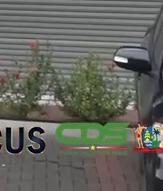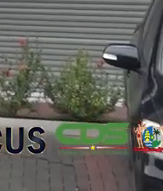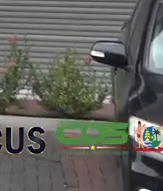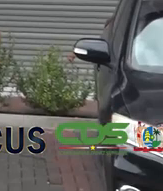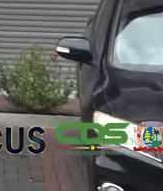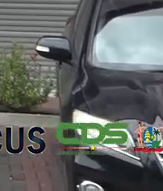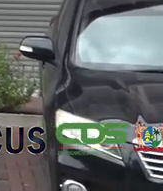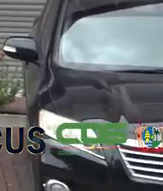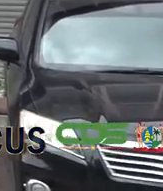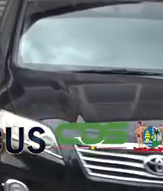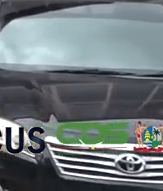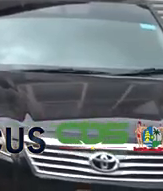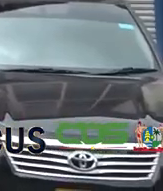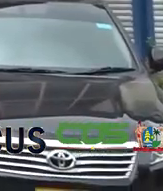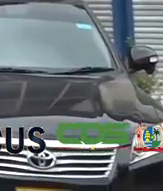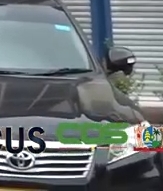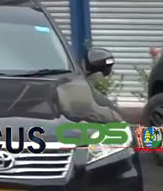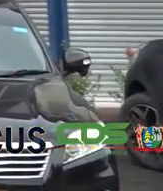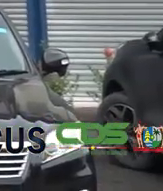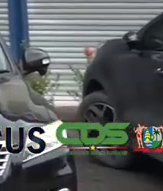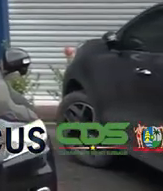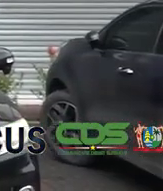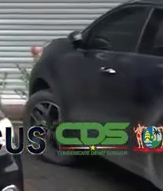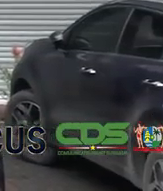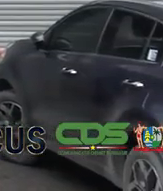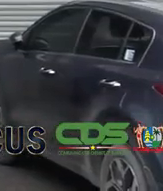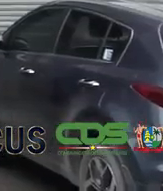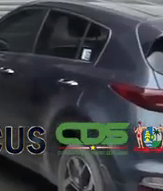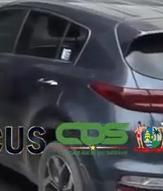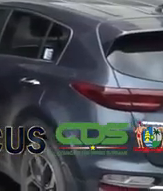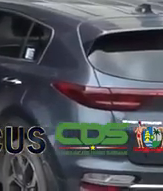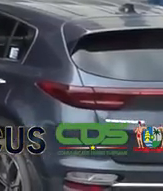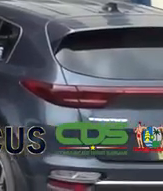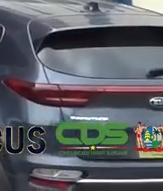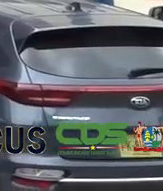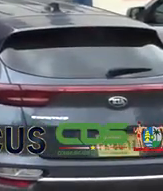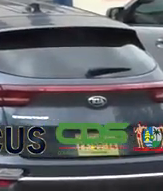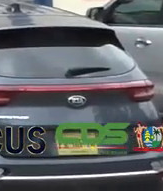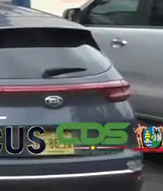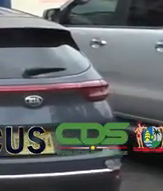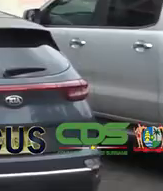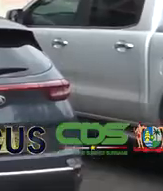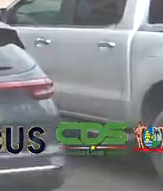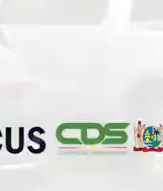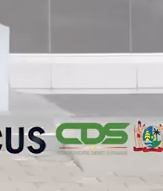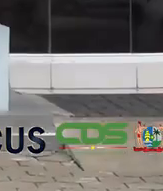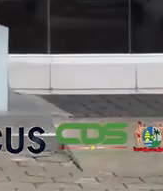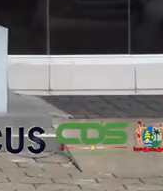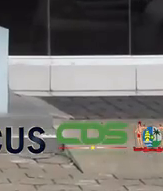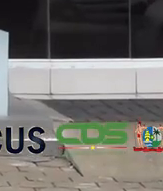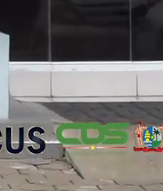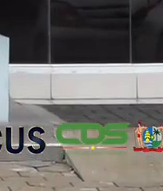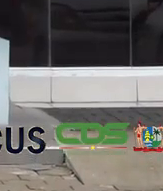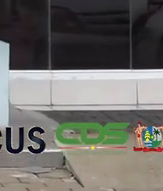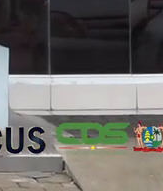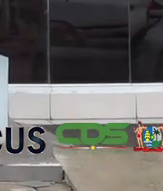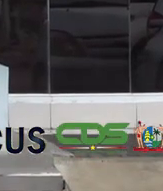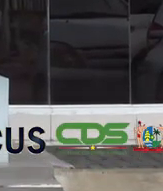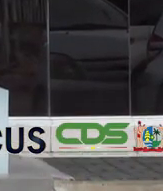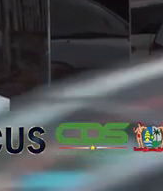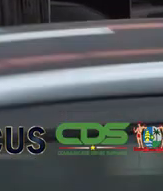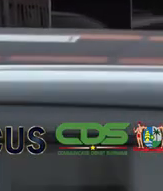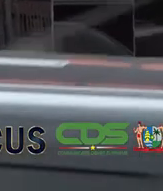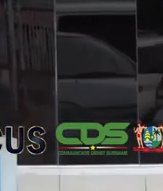ondersteuningstoelage? De ondersteuningstoelage geldt voor actieve en gepensioneerde landsdienaren, personeel in de